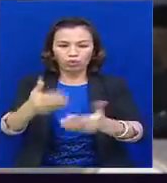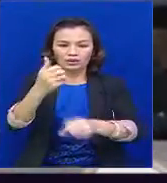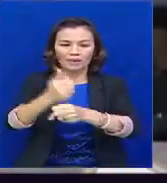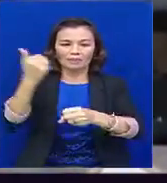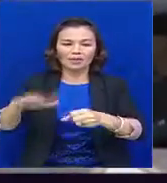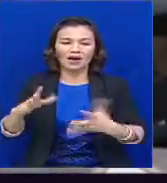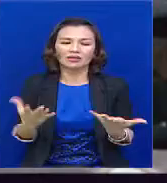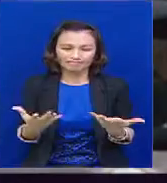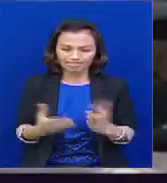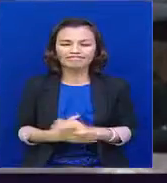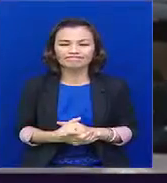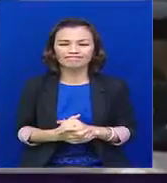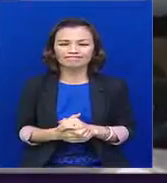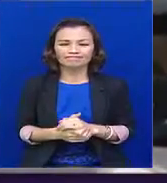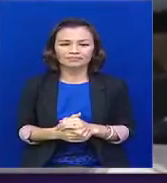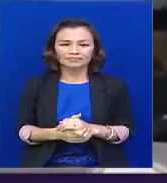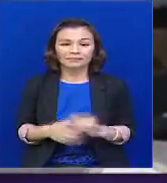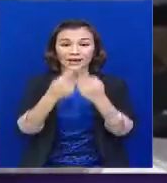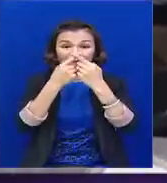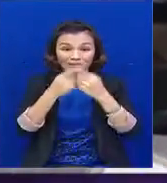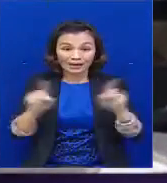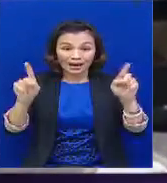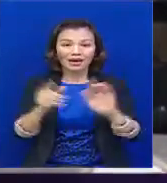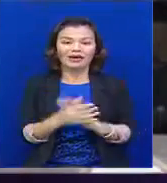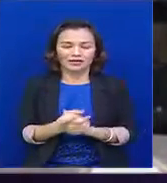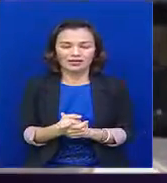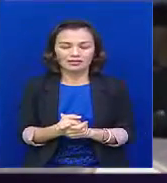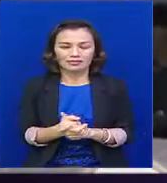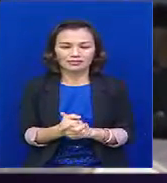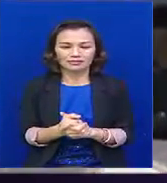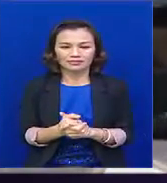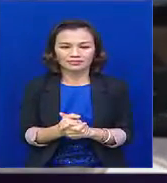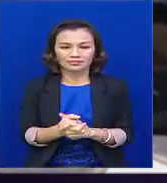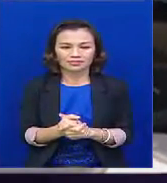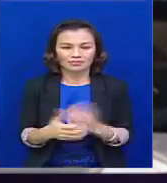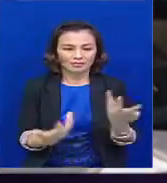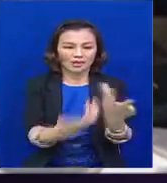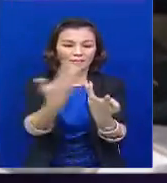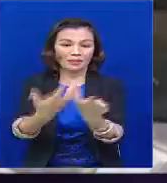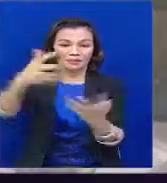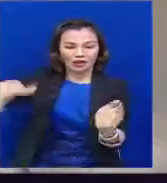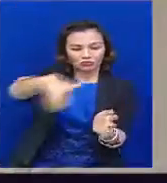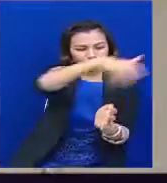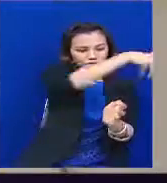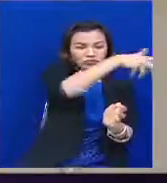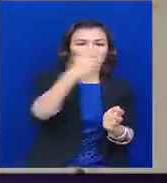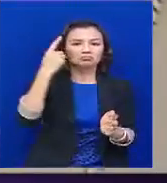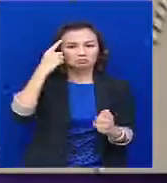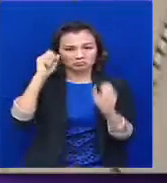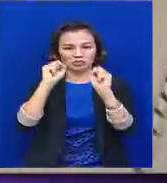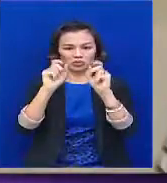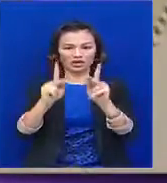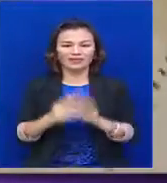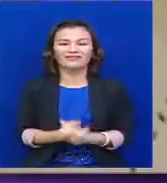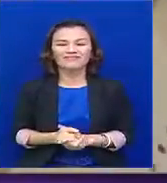ไม่ได้แต่มีช่วงนี้เนี่ยที่เขาเอาผักขึ้นกันนี่ก็โอ้ ผักต